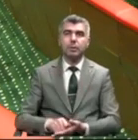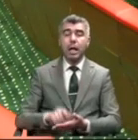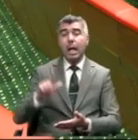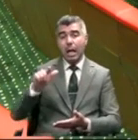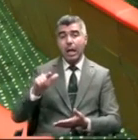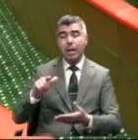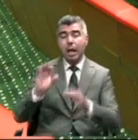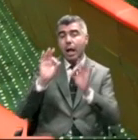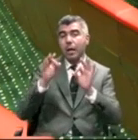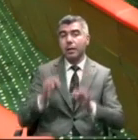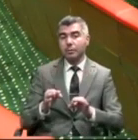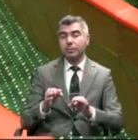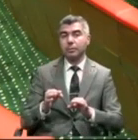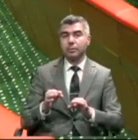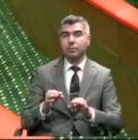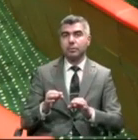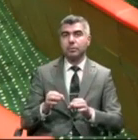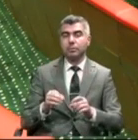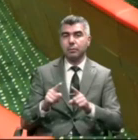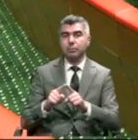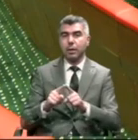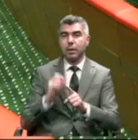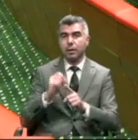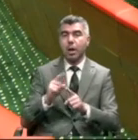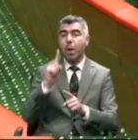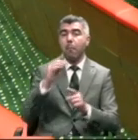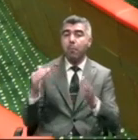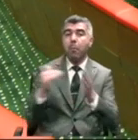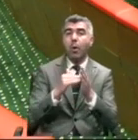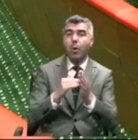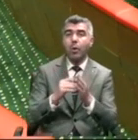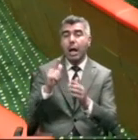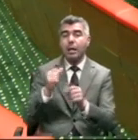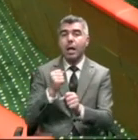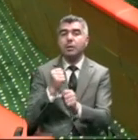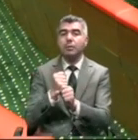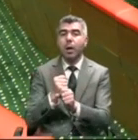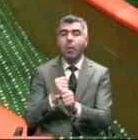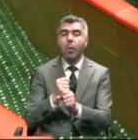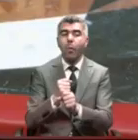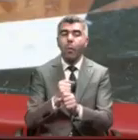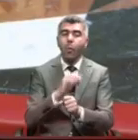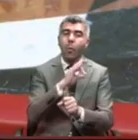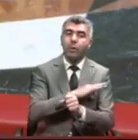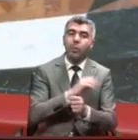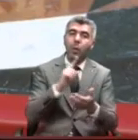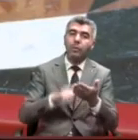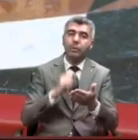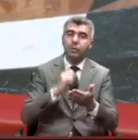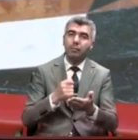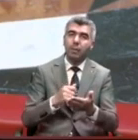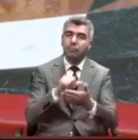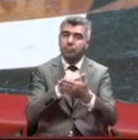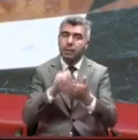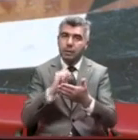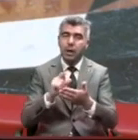عدد لمستخدمين هذاك المليون راه كاين لمستخدمين عندهم واجب اخر الانخراط وكاين عدد اخر اللي كان